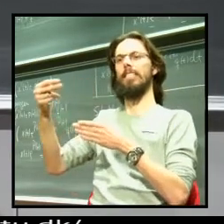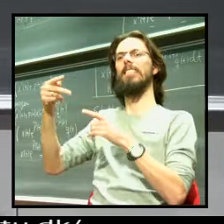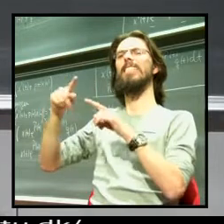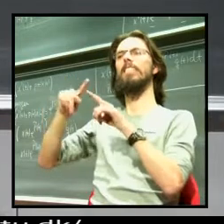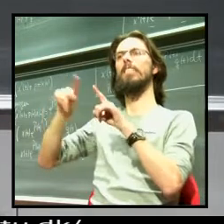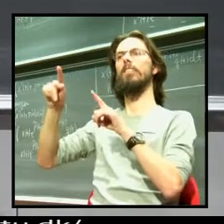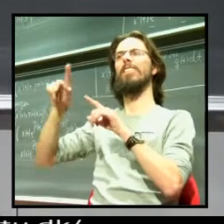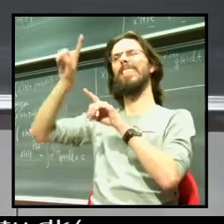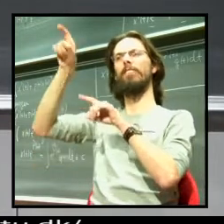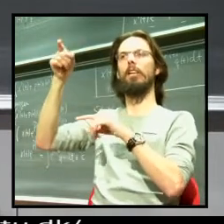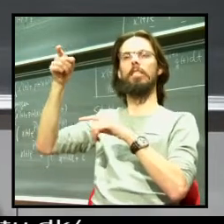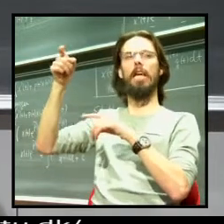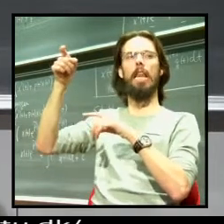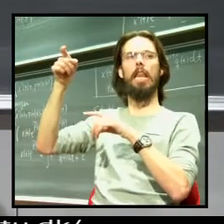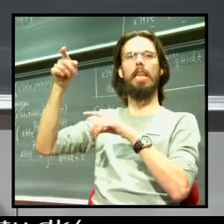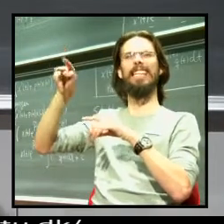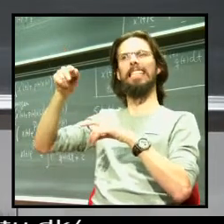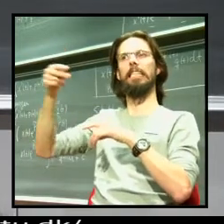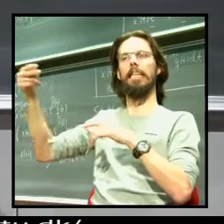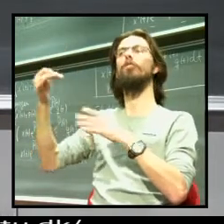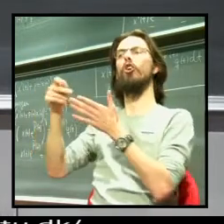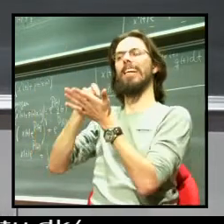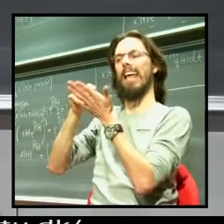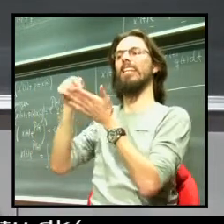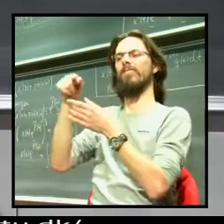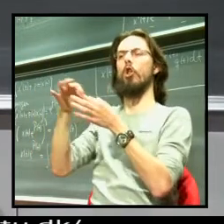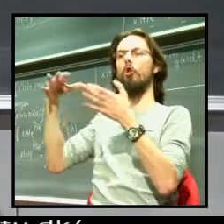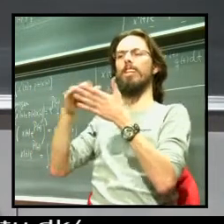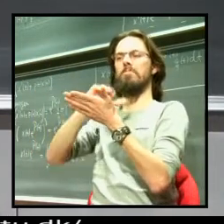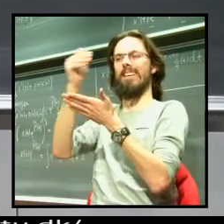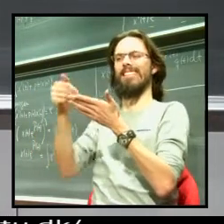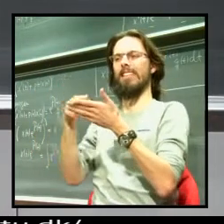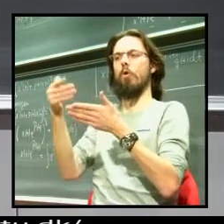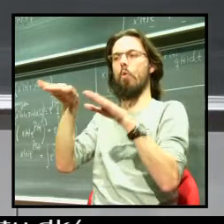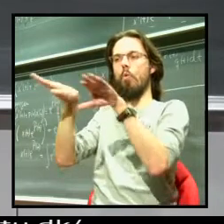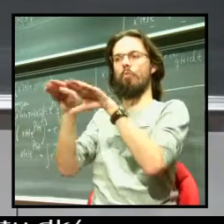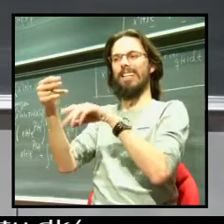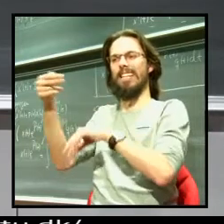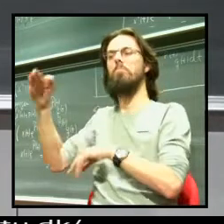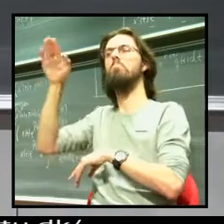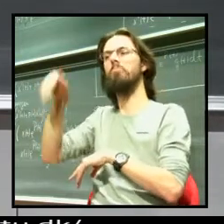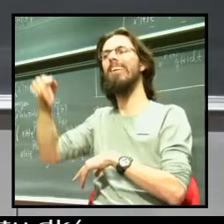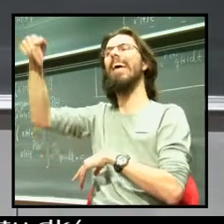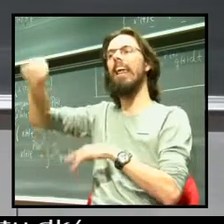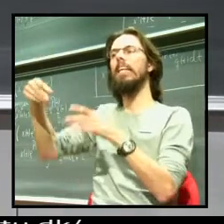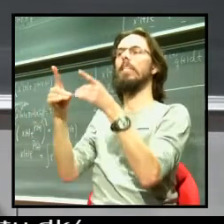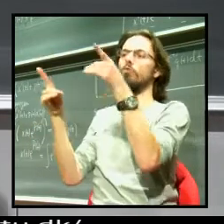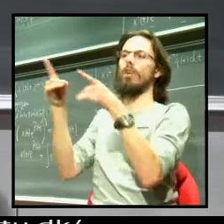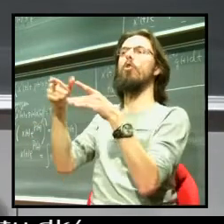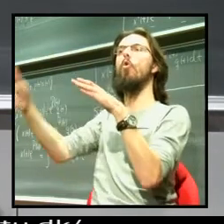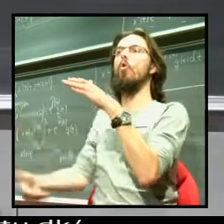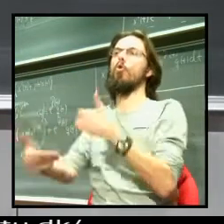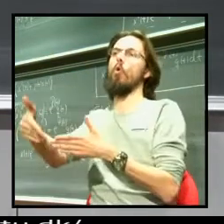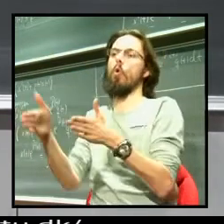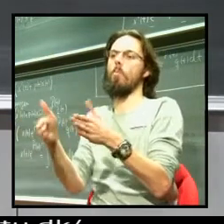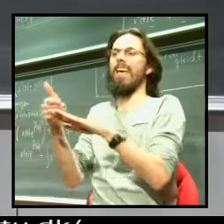vil kernen, det vil sige løsningsmængden, til den homogene ligning, det vil være et n-dimensionelt underrum